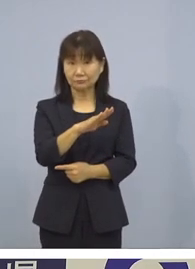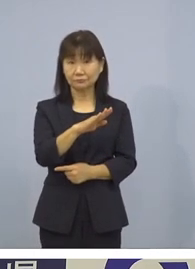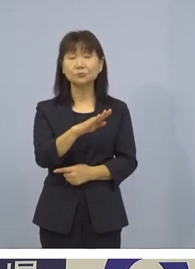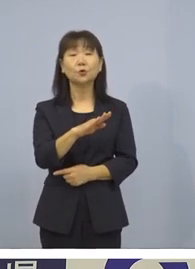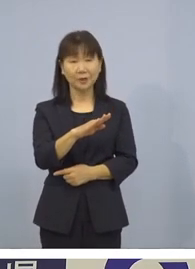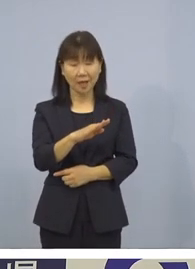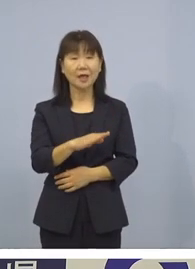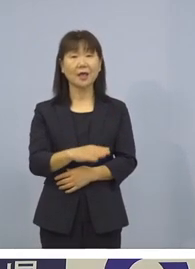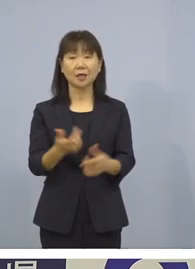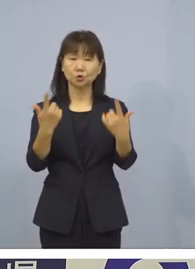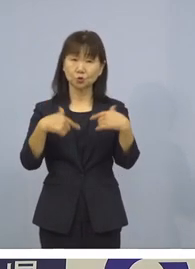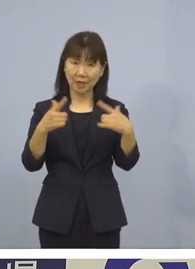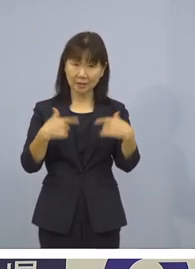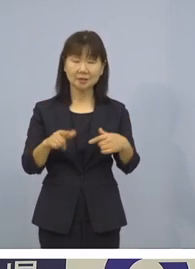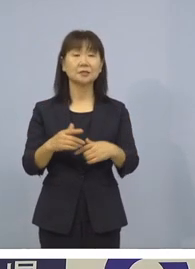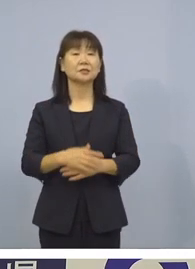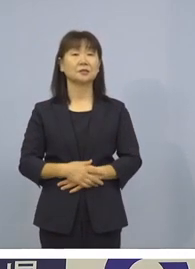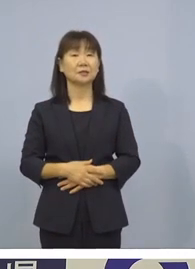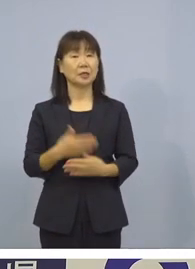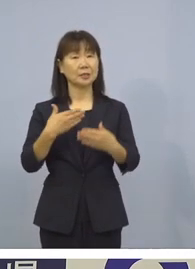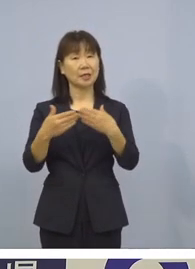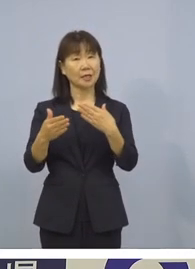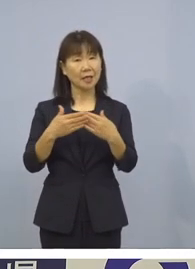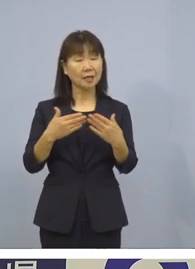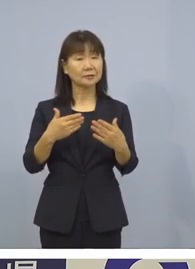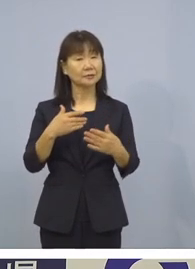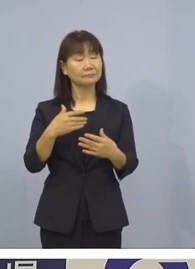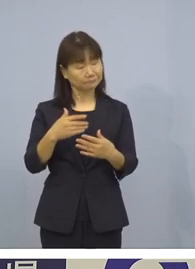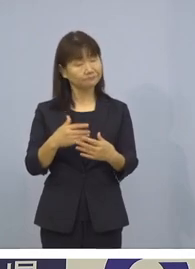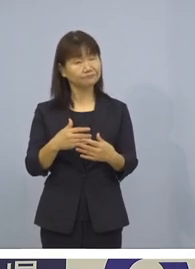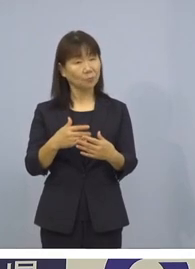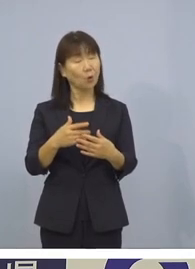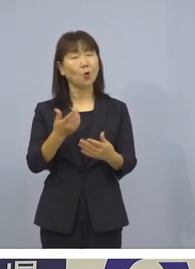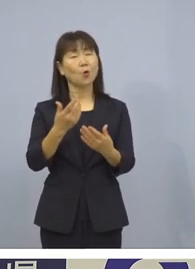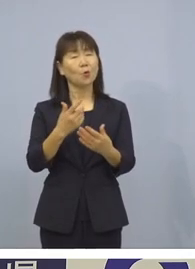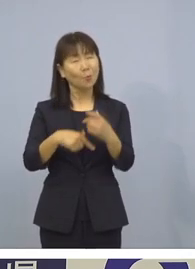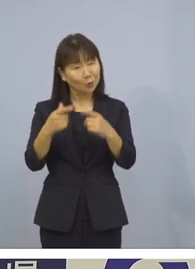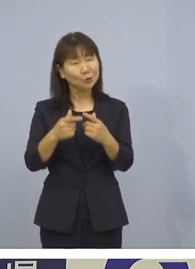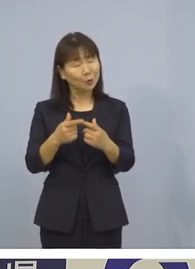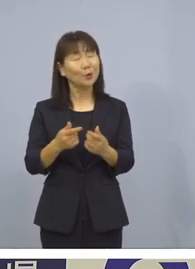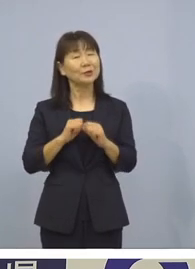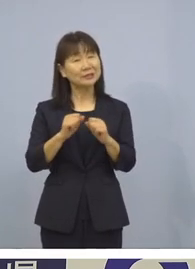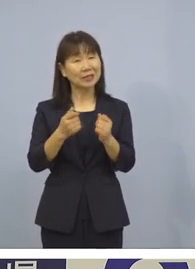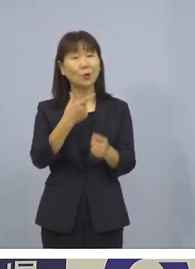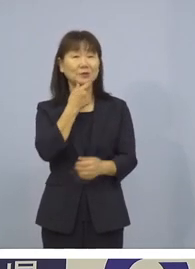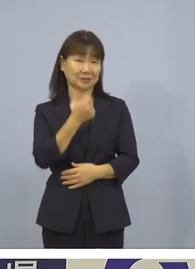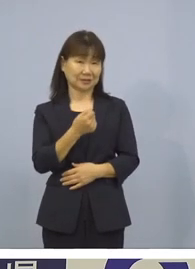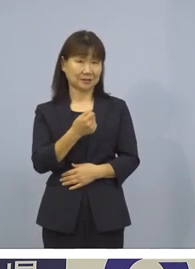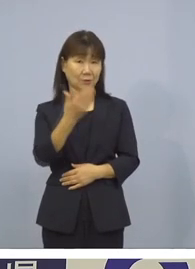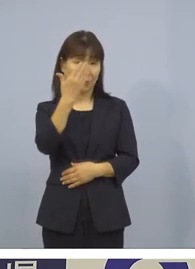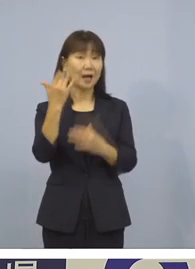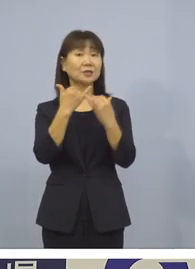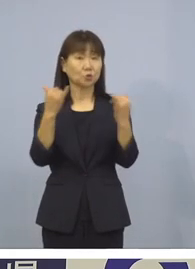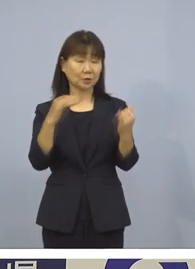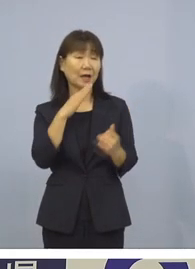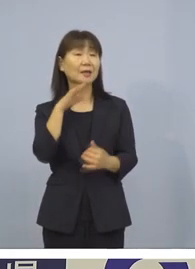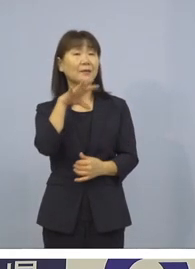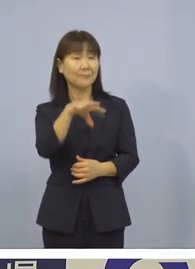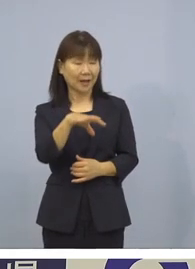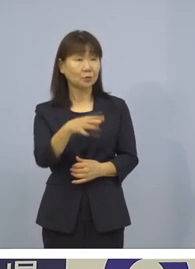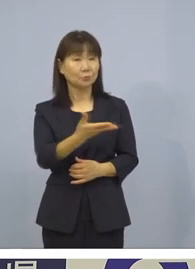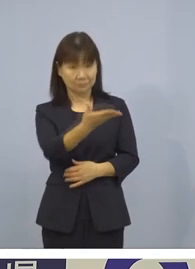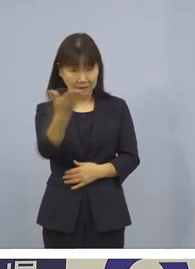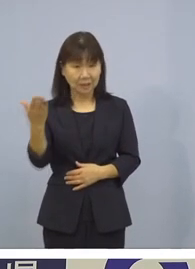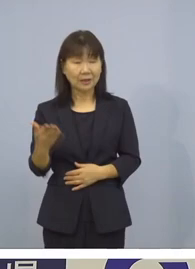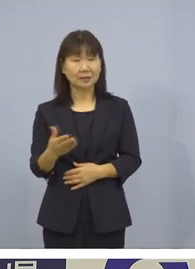、もう常にあの経験ができない、まあ、経験をもっとさせたいんですよ僕は。だから若い人やもう現場にはもうすぐ